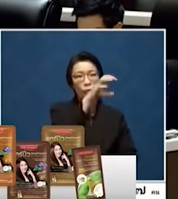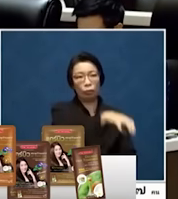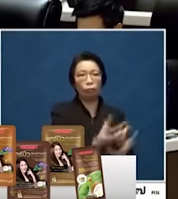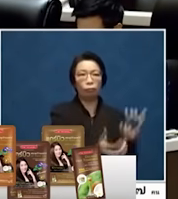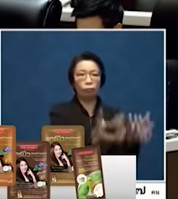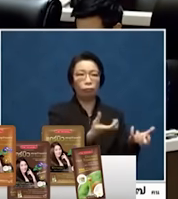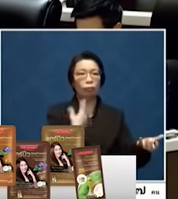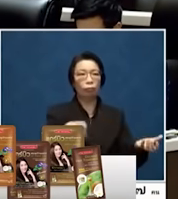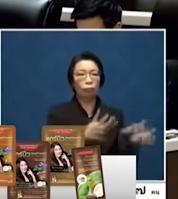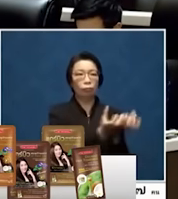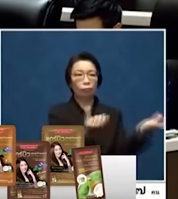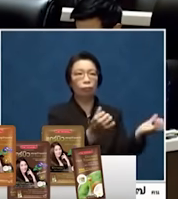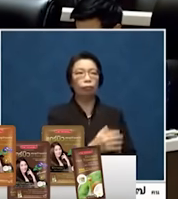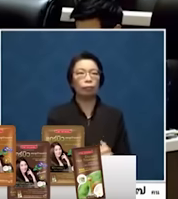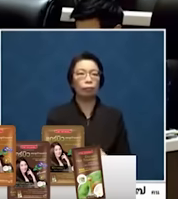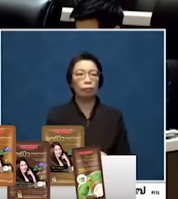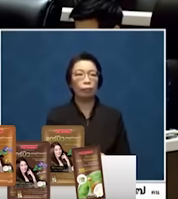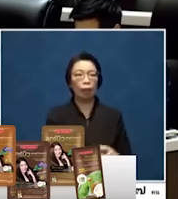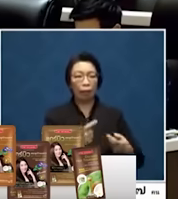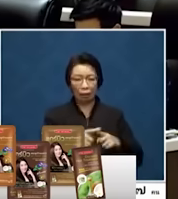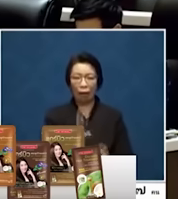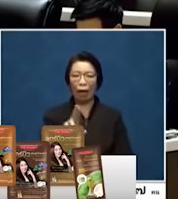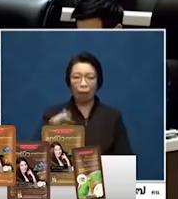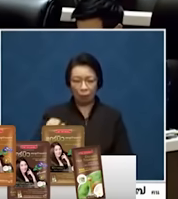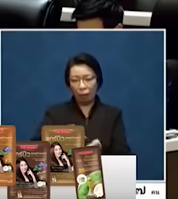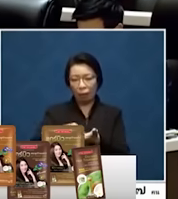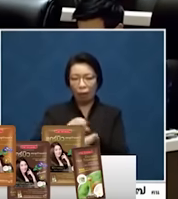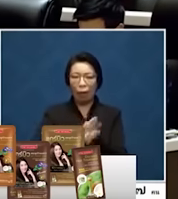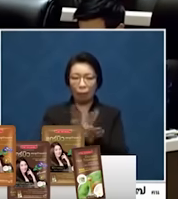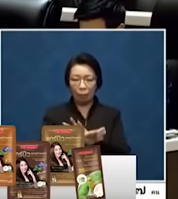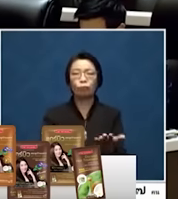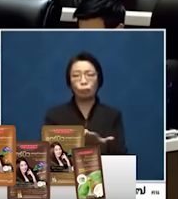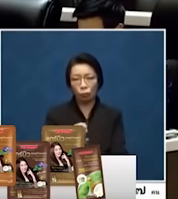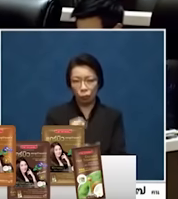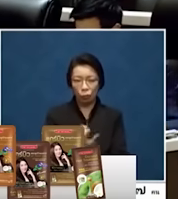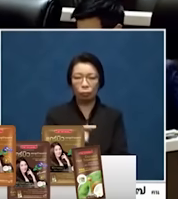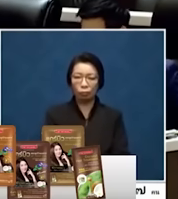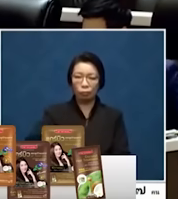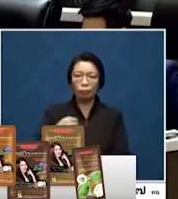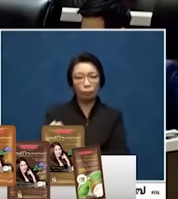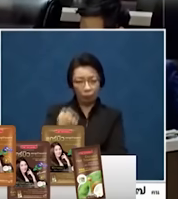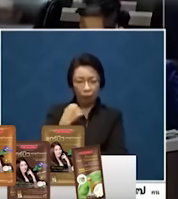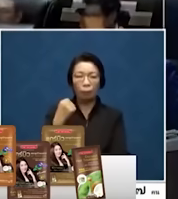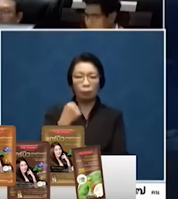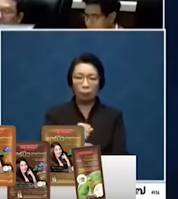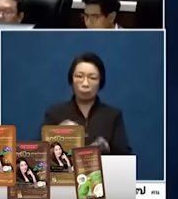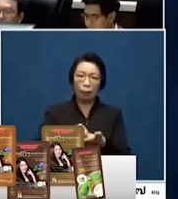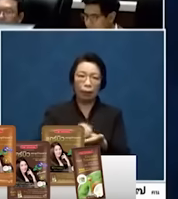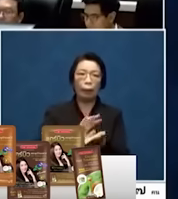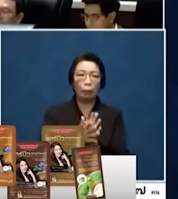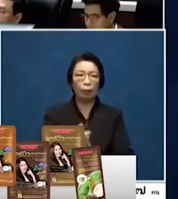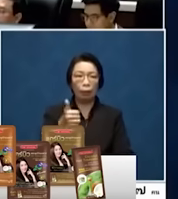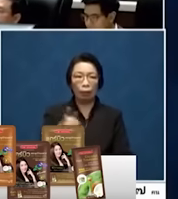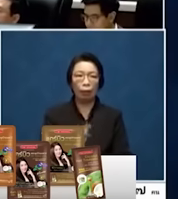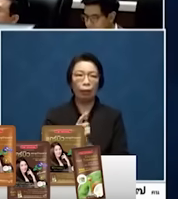ทำที่สภาของเราสามารถแก้ไขให้ถูกต้องเป็นอำนาจนะครับของเราที่สามารถแก้ไขเปลี่ยนแปลงได้ซึ่งต